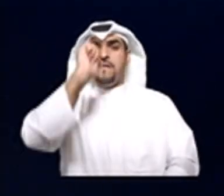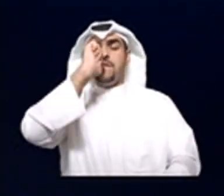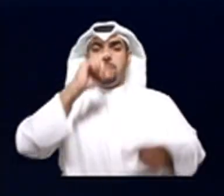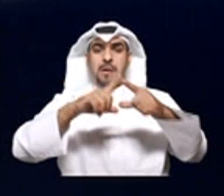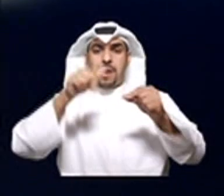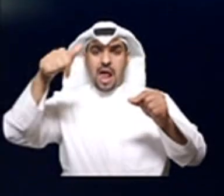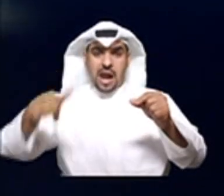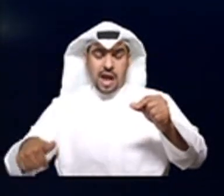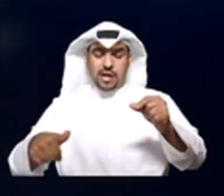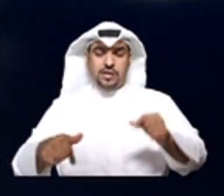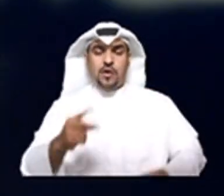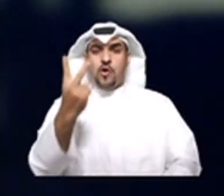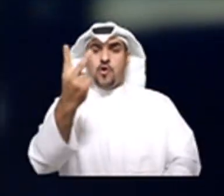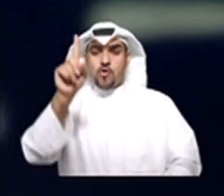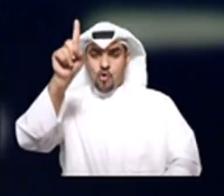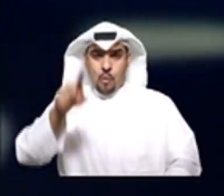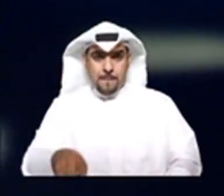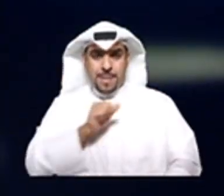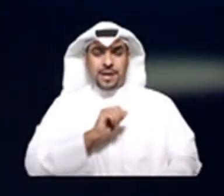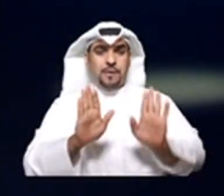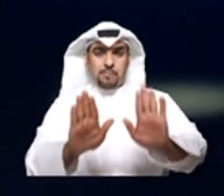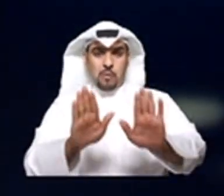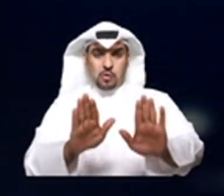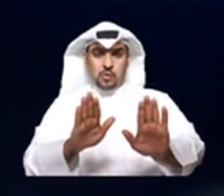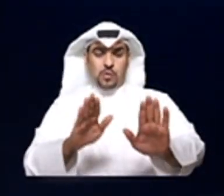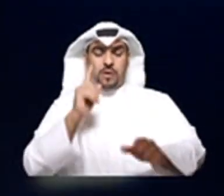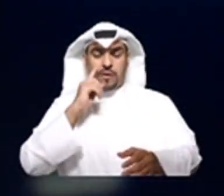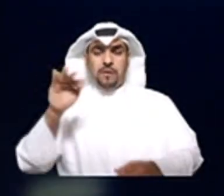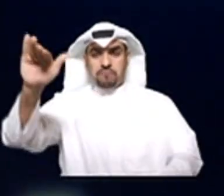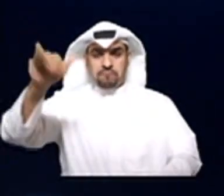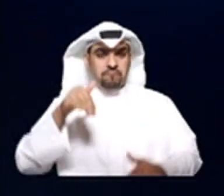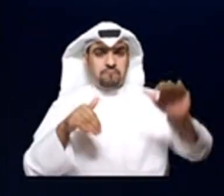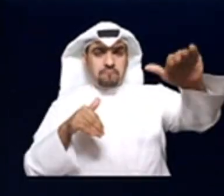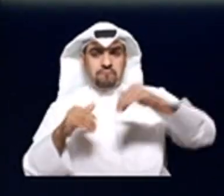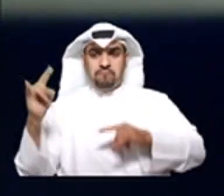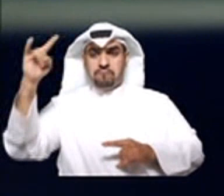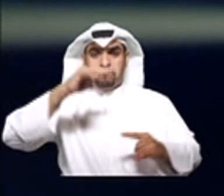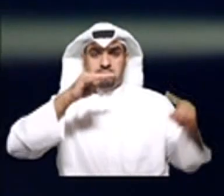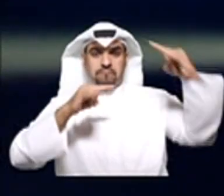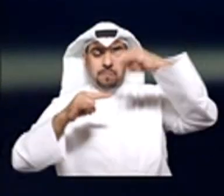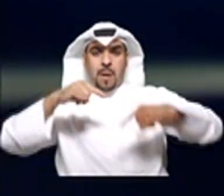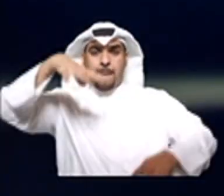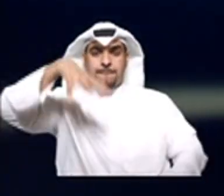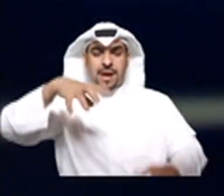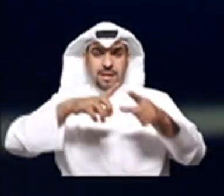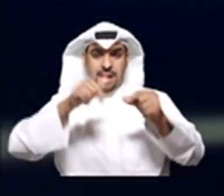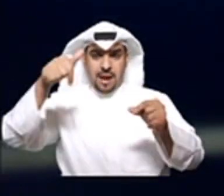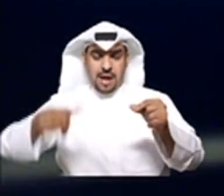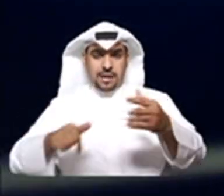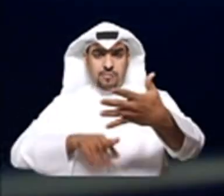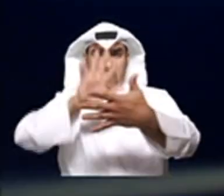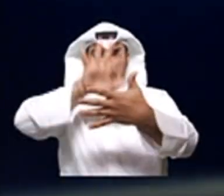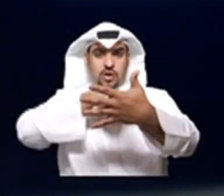مدار يومين متتاليين، يشارك فيه ممثلو دول مجلس التعاون لدول الخليج العربية، وعلى جدول